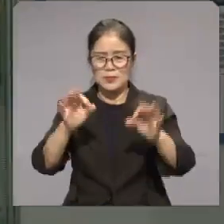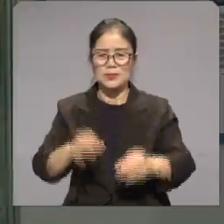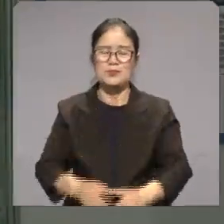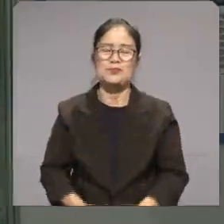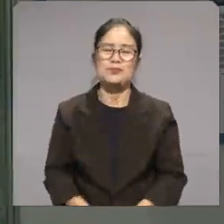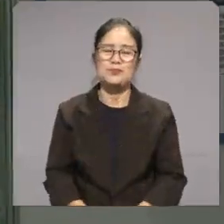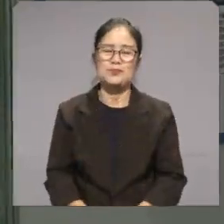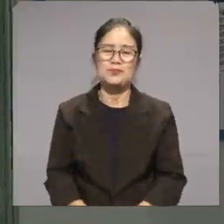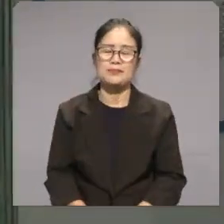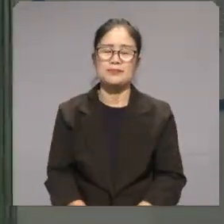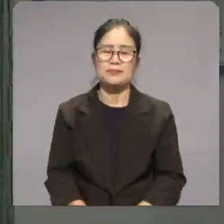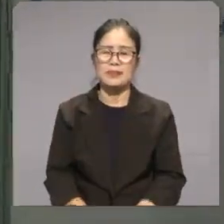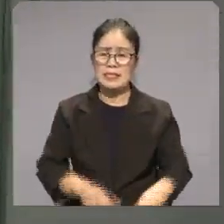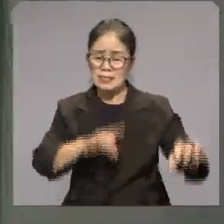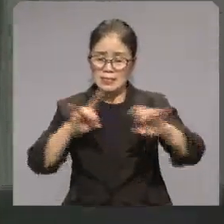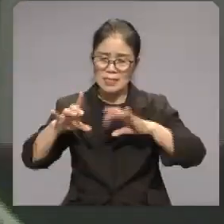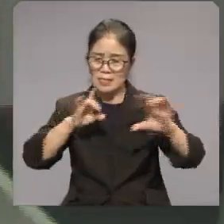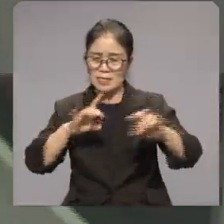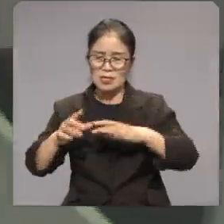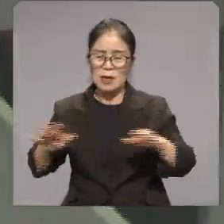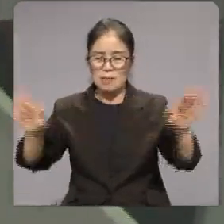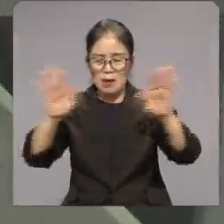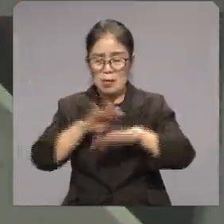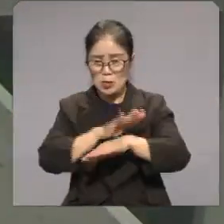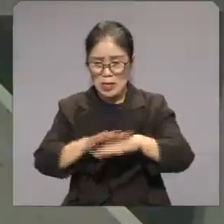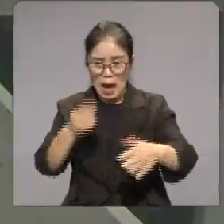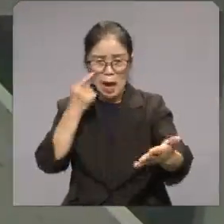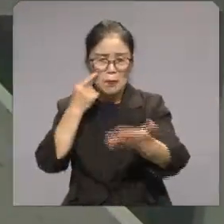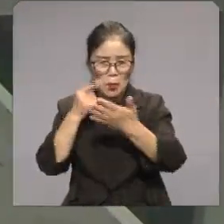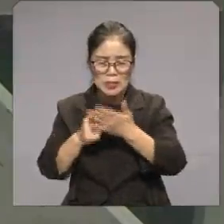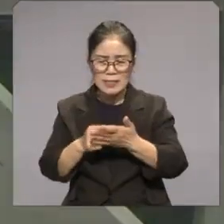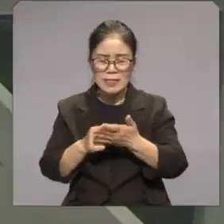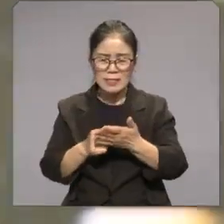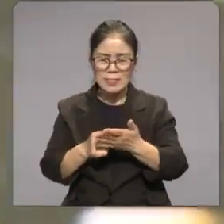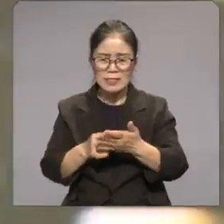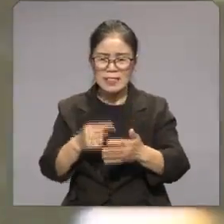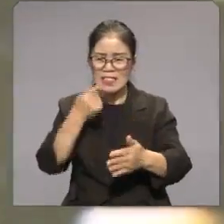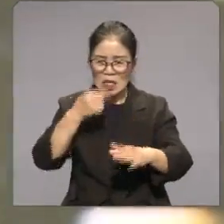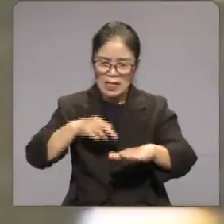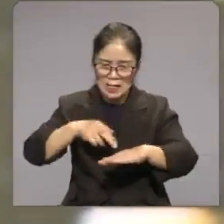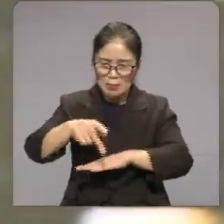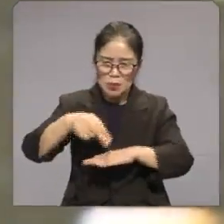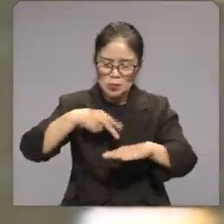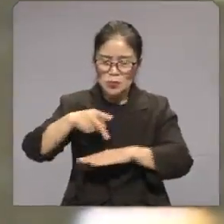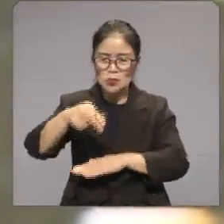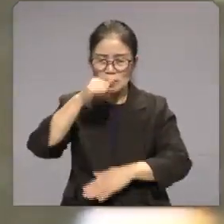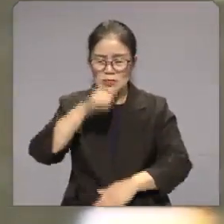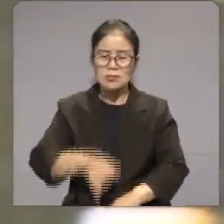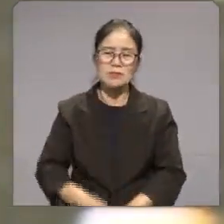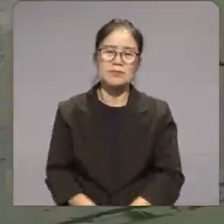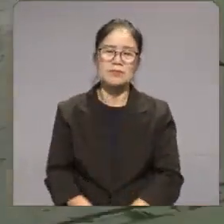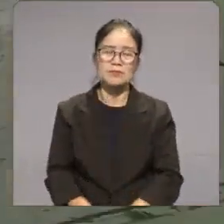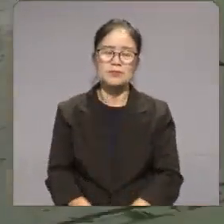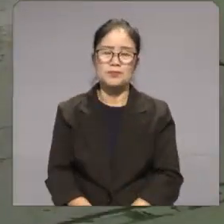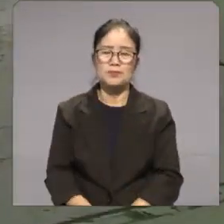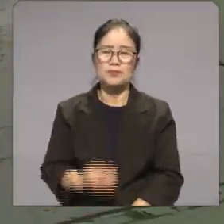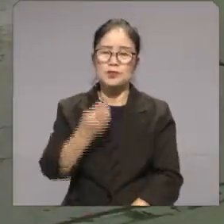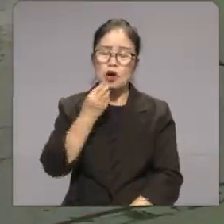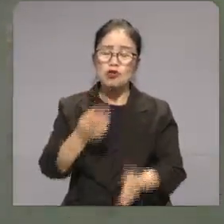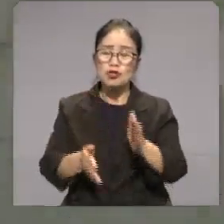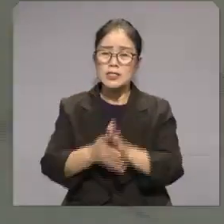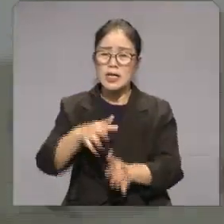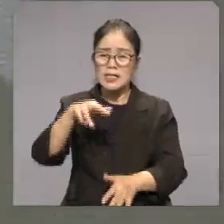같습니다. 센서를 이용해 밤에도 잘 보이는 입체 횡단보도도 있습니다. 서울시의